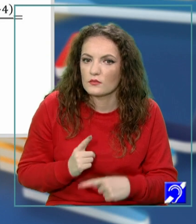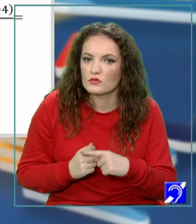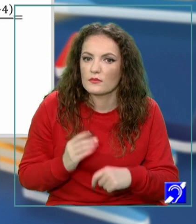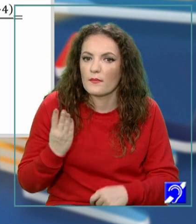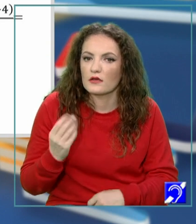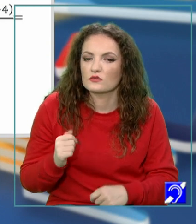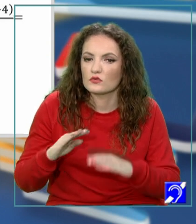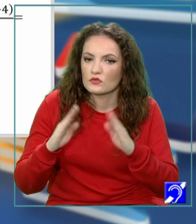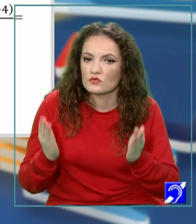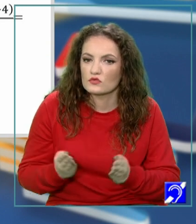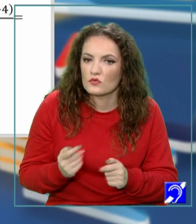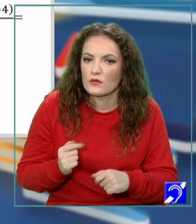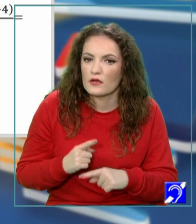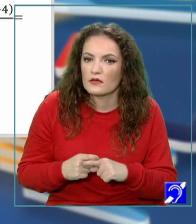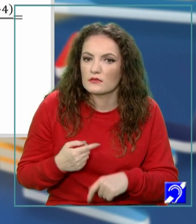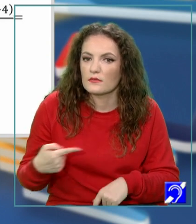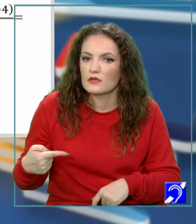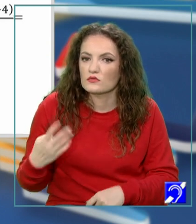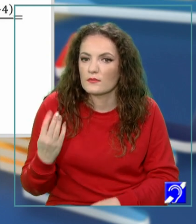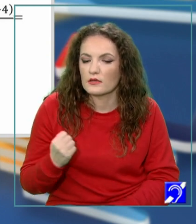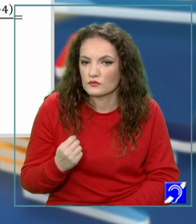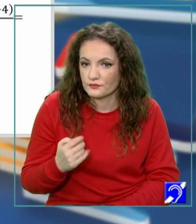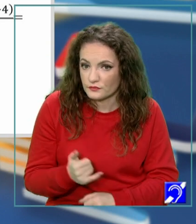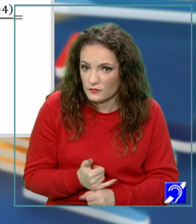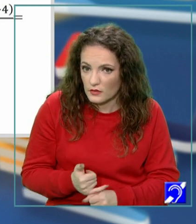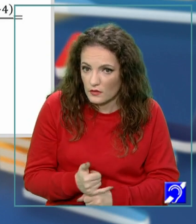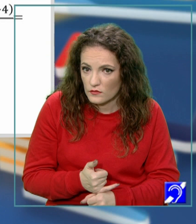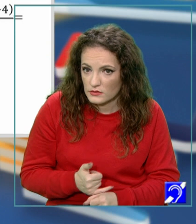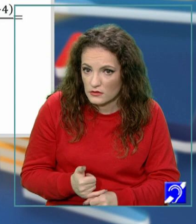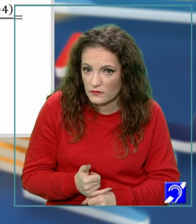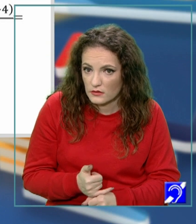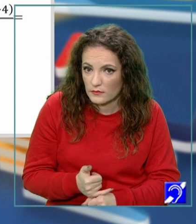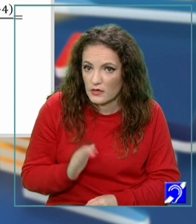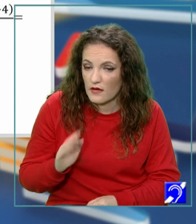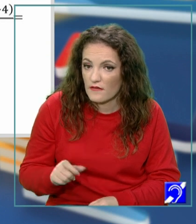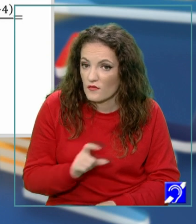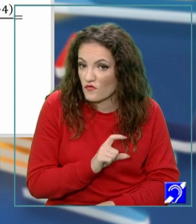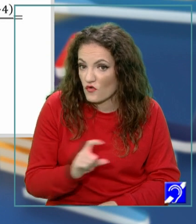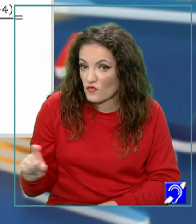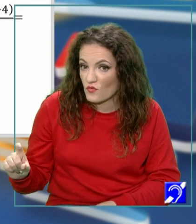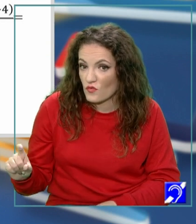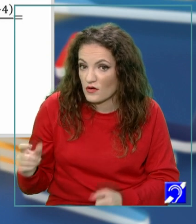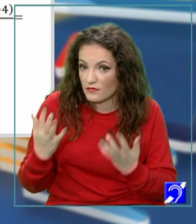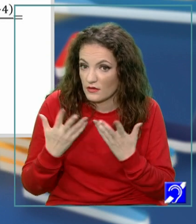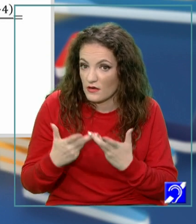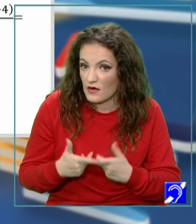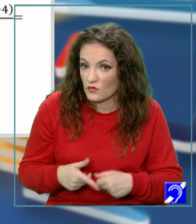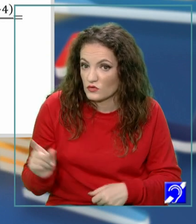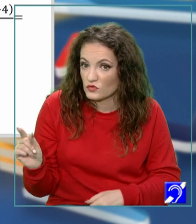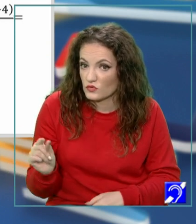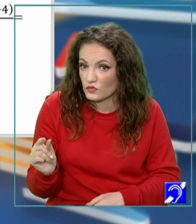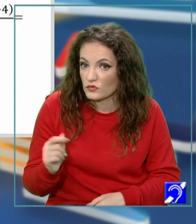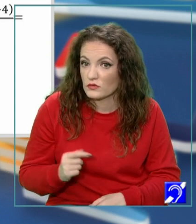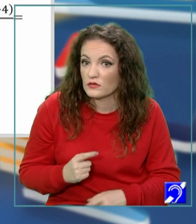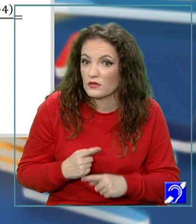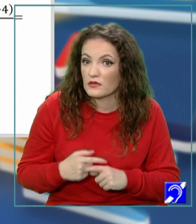4. Observăm că la numărător, x pătrat minus 8x plus 16 este formulă de calcul prescurtat, care se scrie x minus